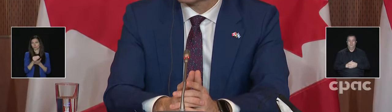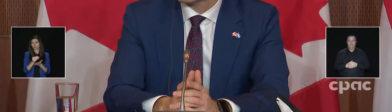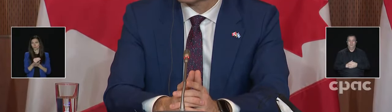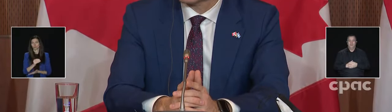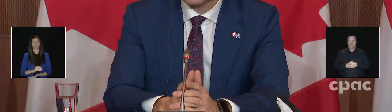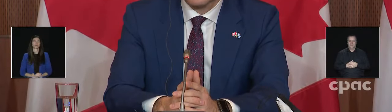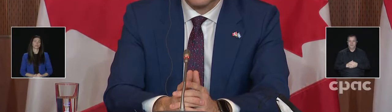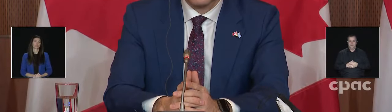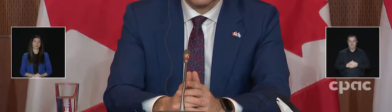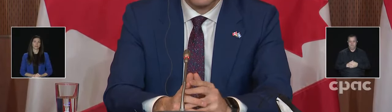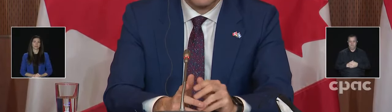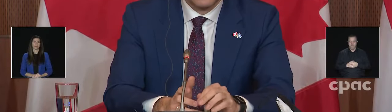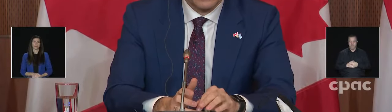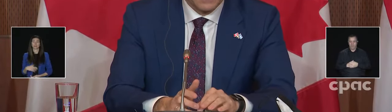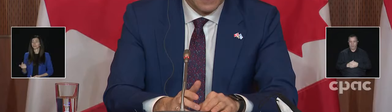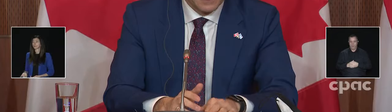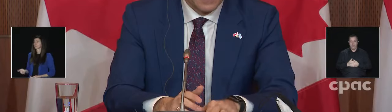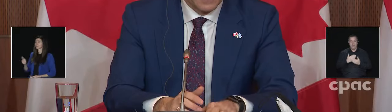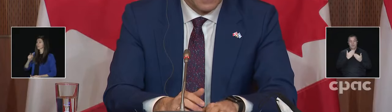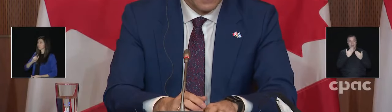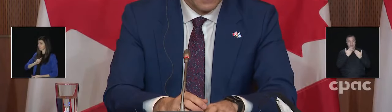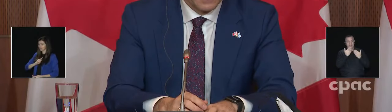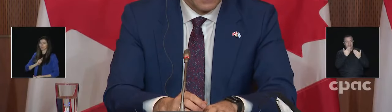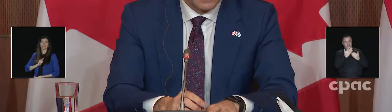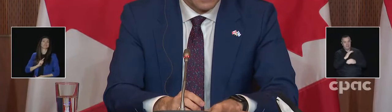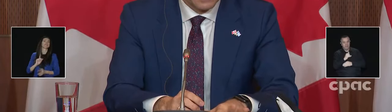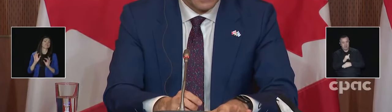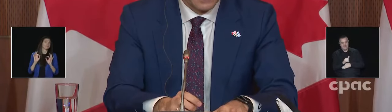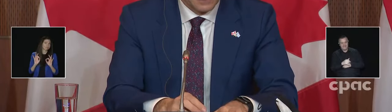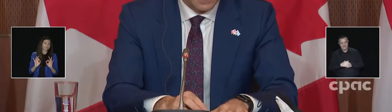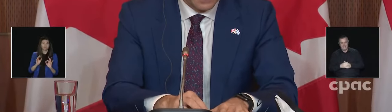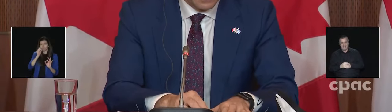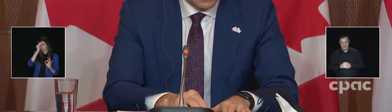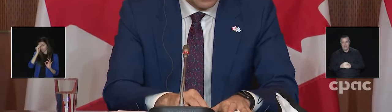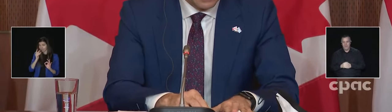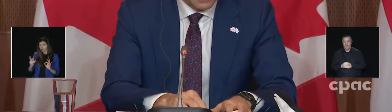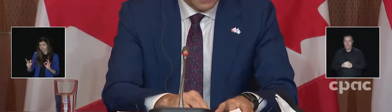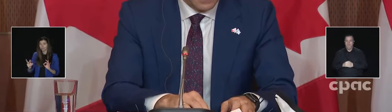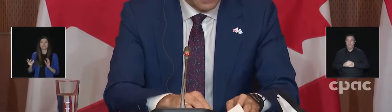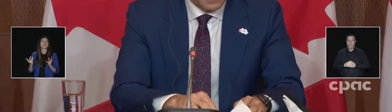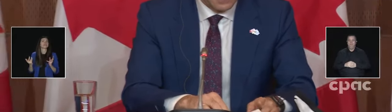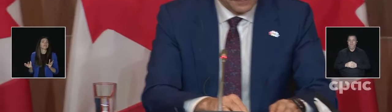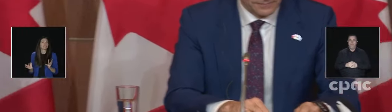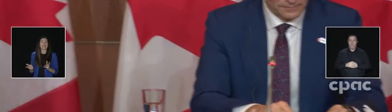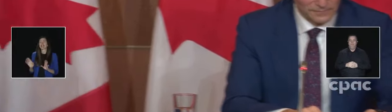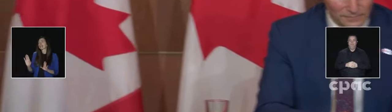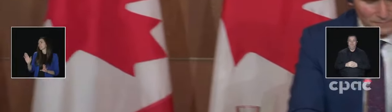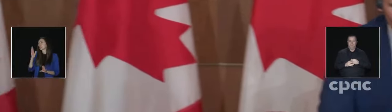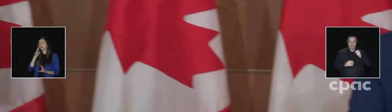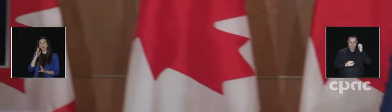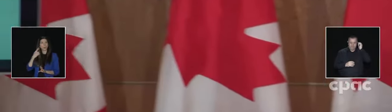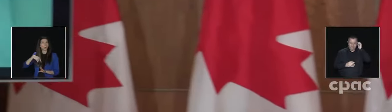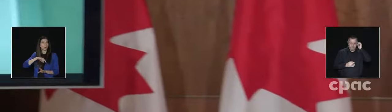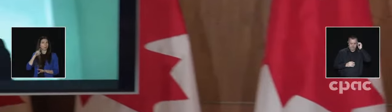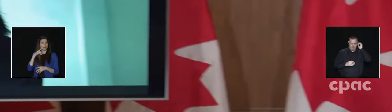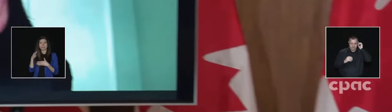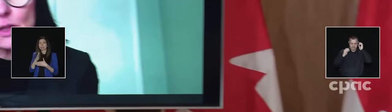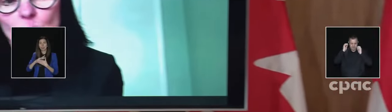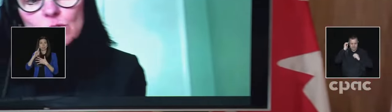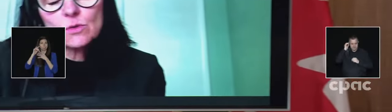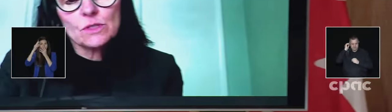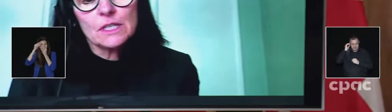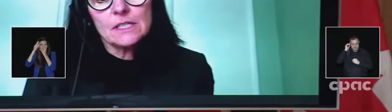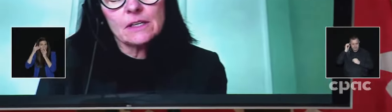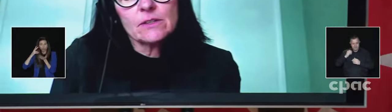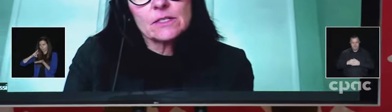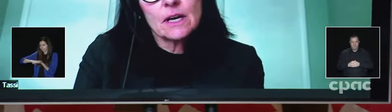Well, thank you, Jean-Yves. You know, in order to protect the commercially sensitive pricing information, we can't